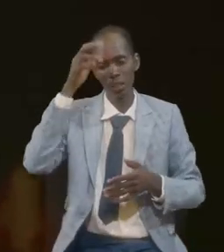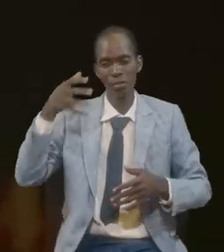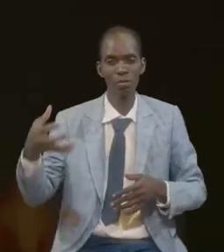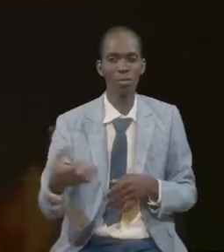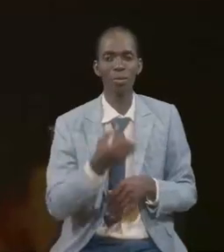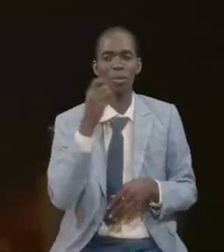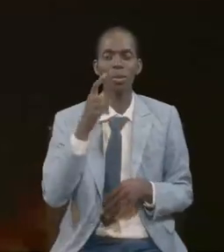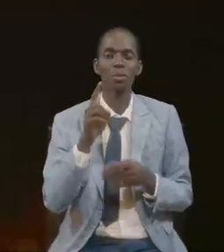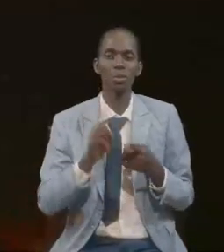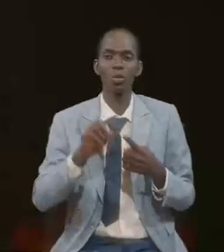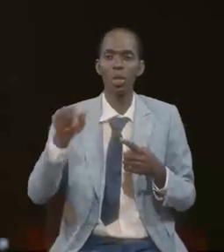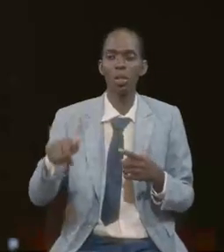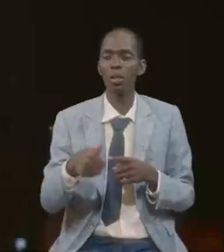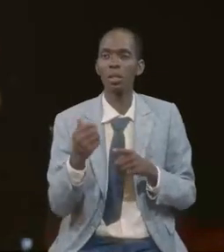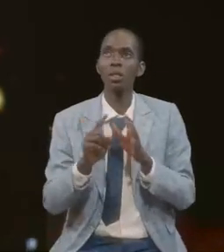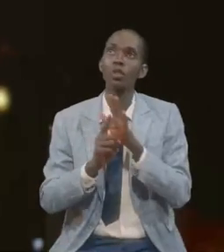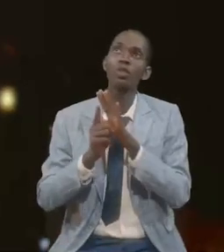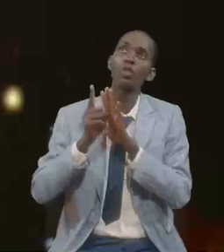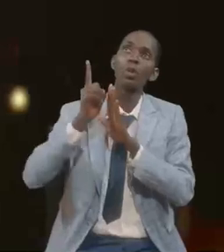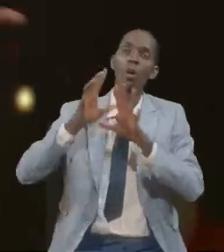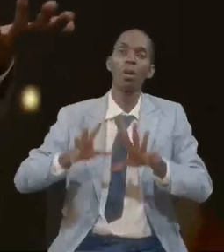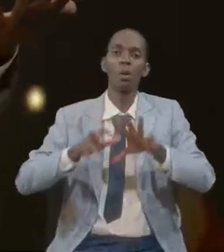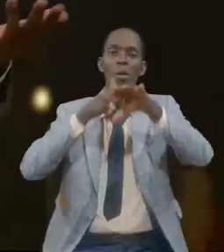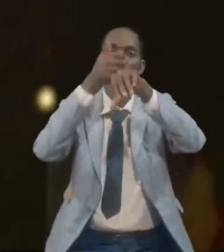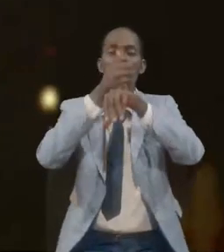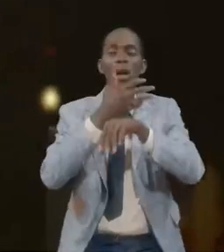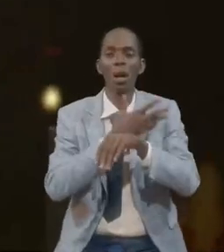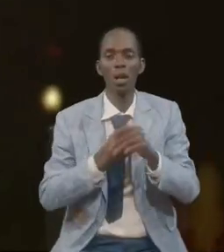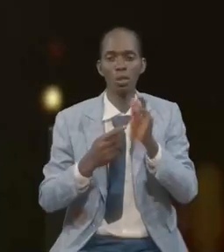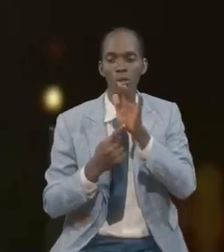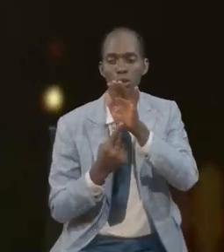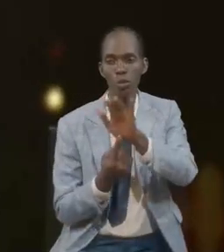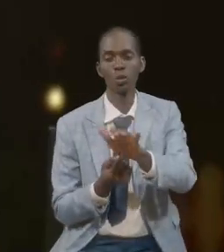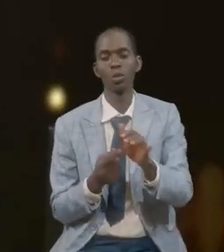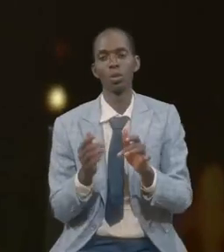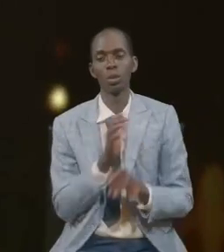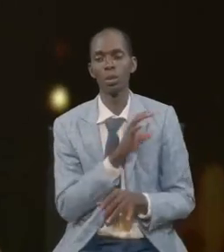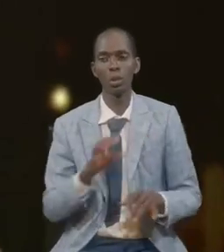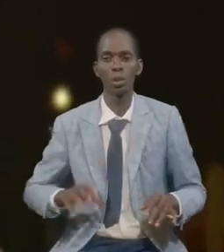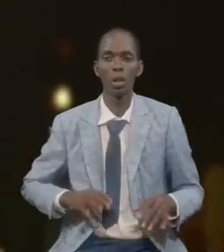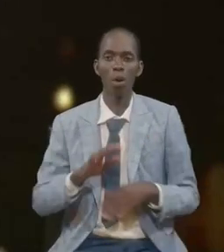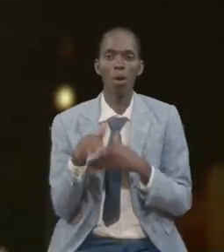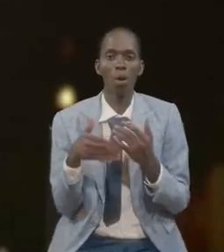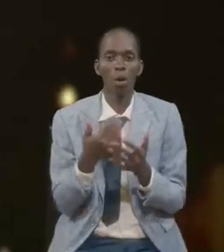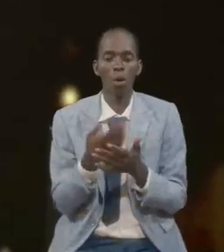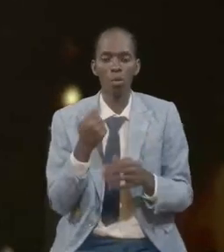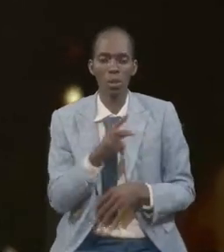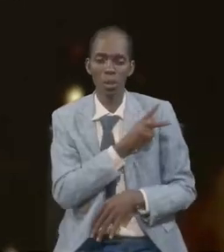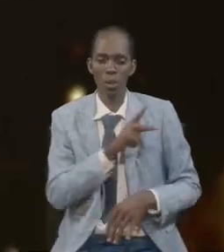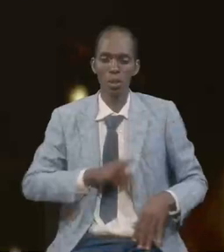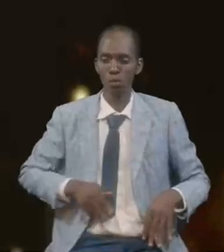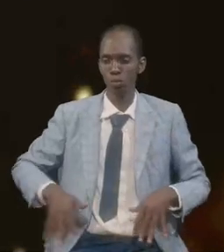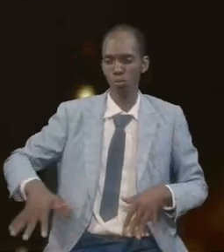le transporta encore sur une montagne très élevée, lui montra tous les royaumes